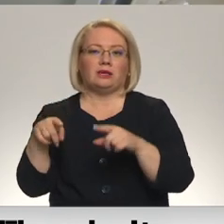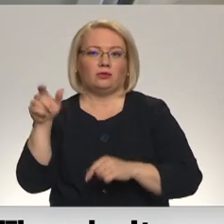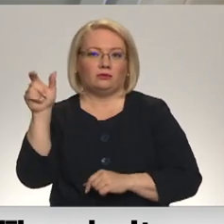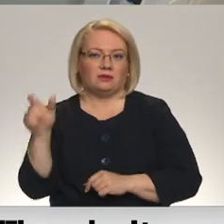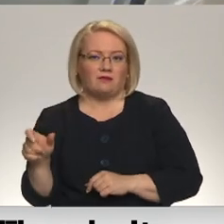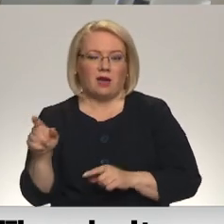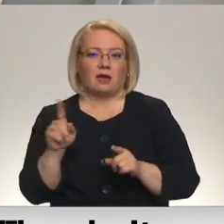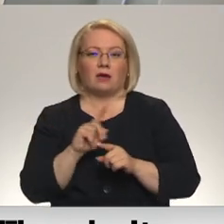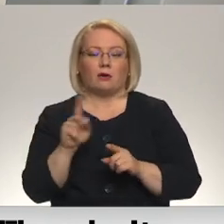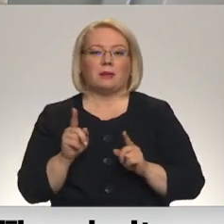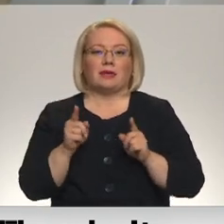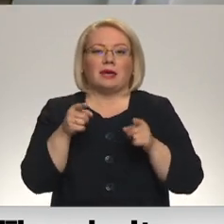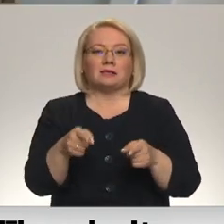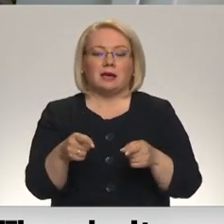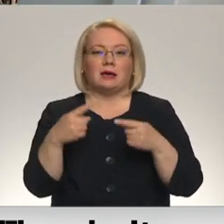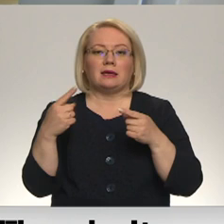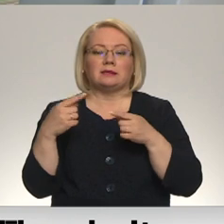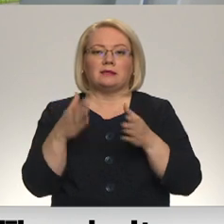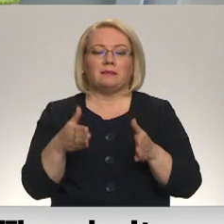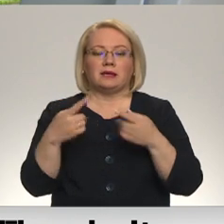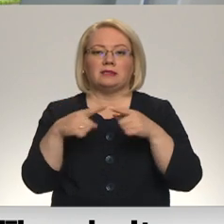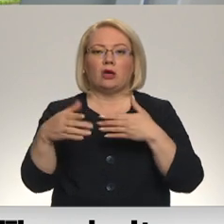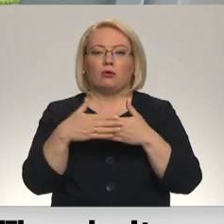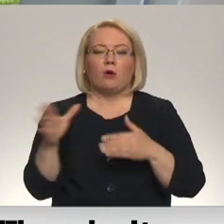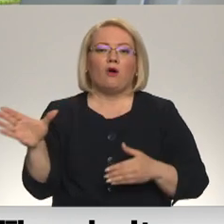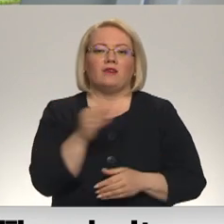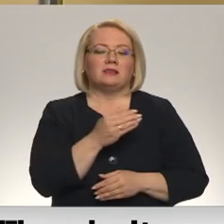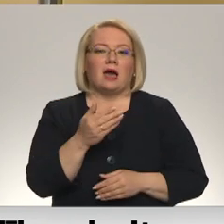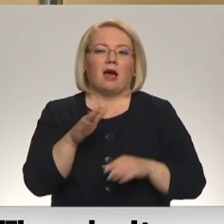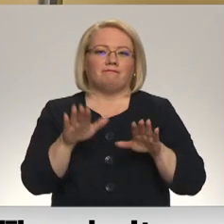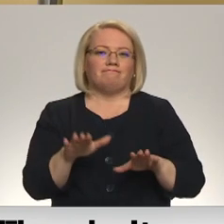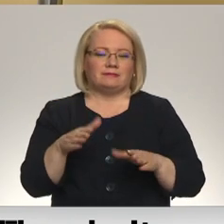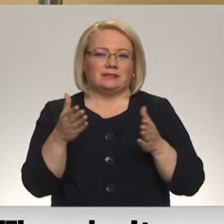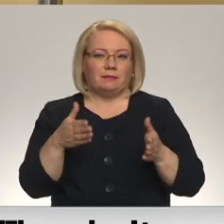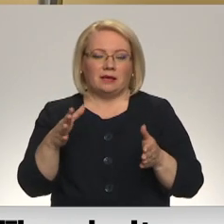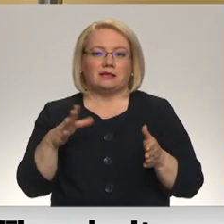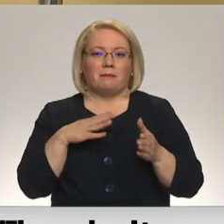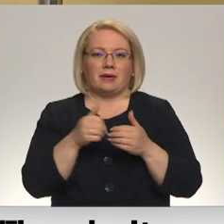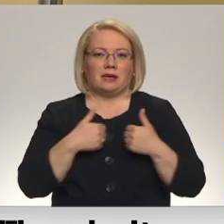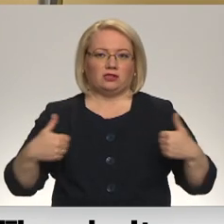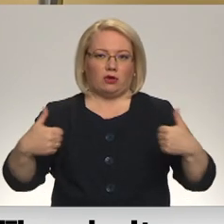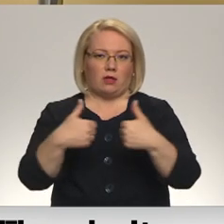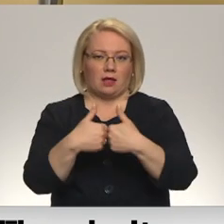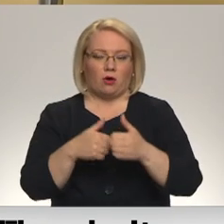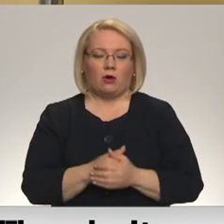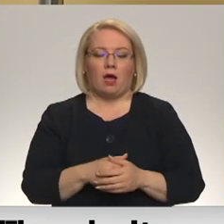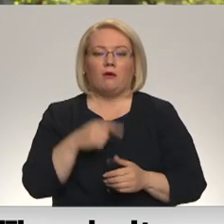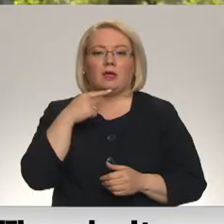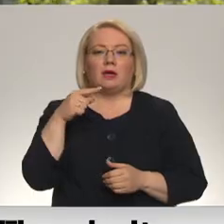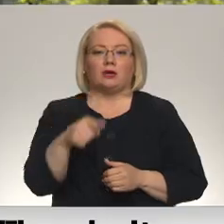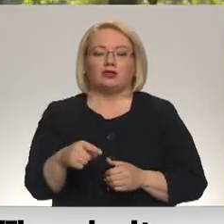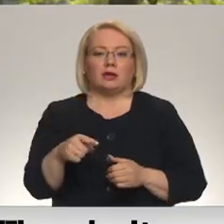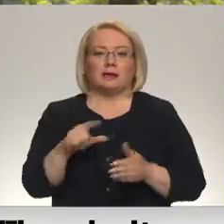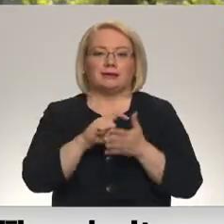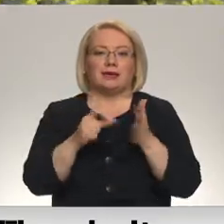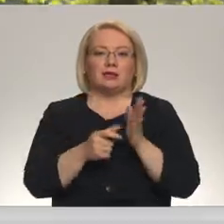pat iestājās slimnīcā pa citām durvīm un visā uzturēšanās laikā tadās izolatorā. Šie izolātori savulaik tika būvēti